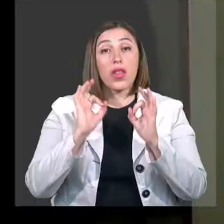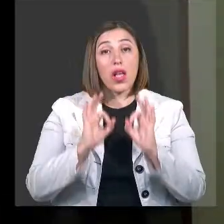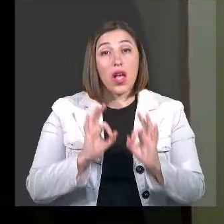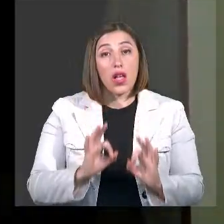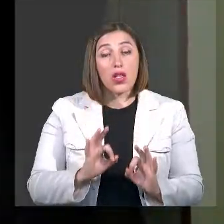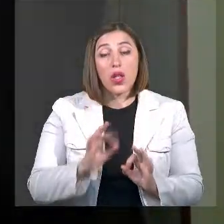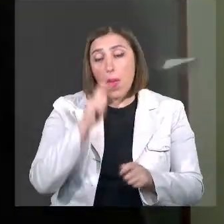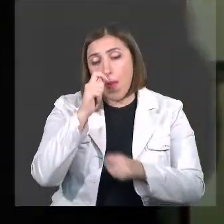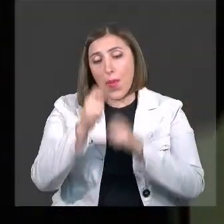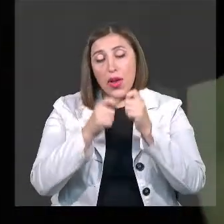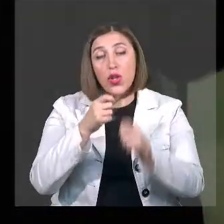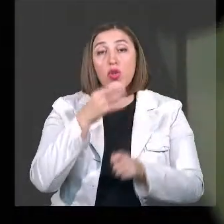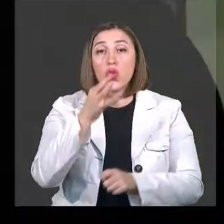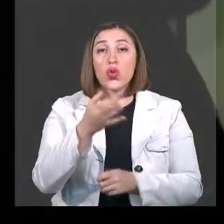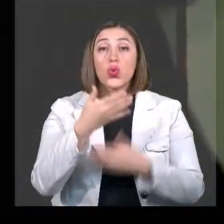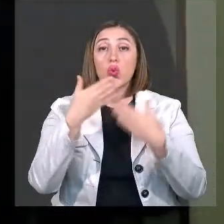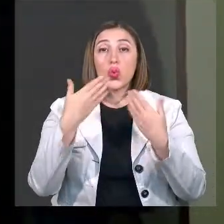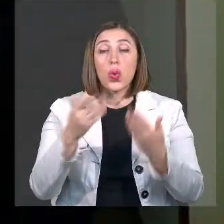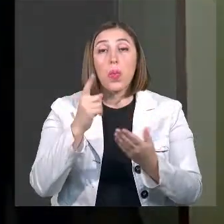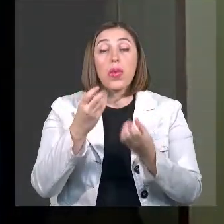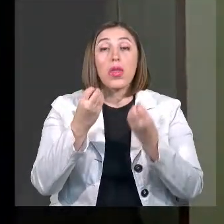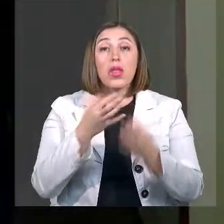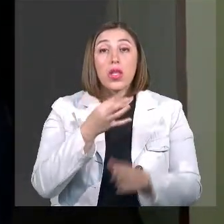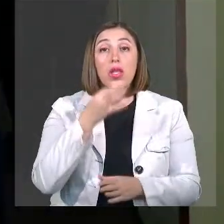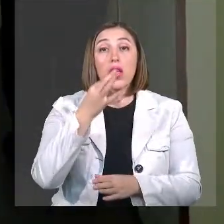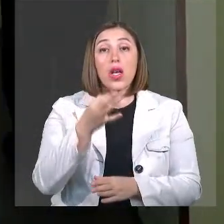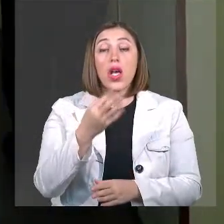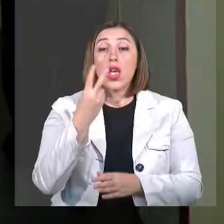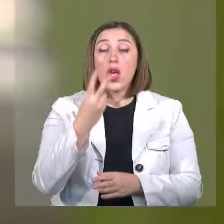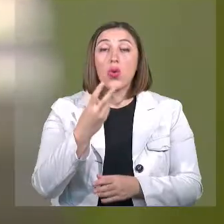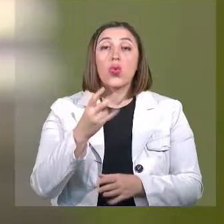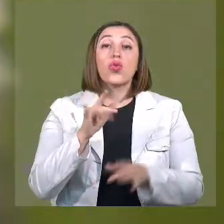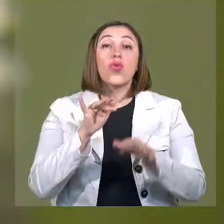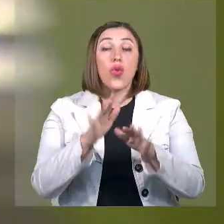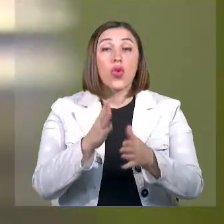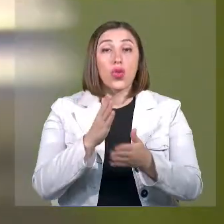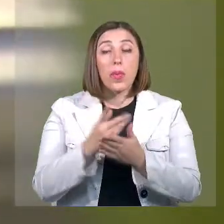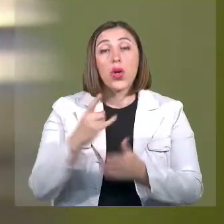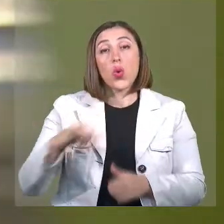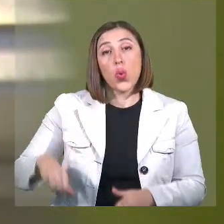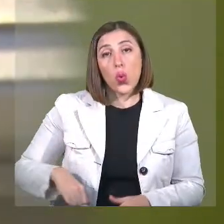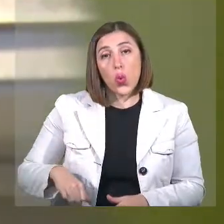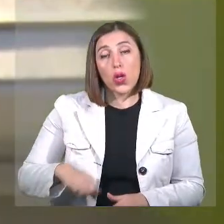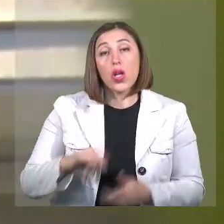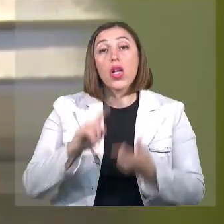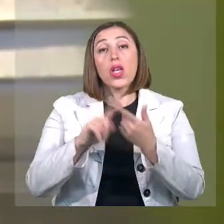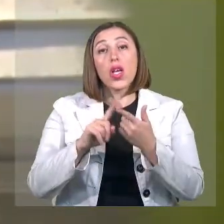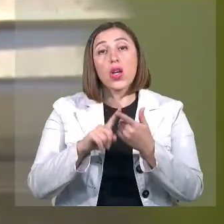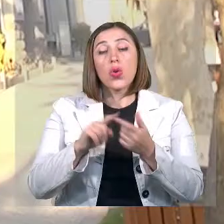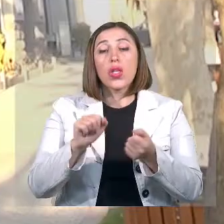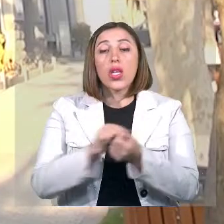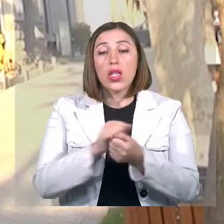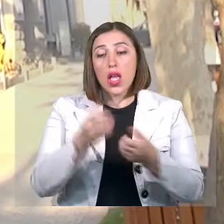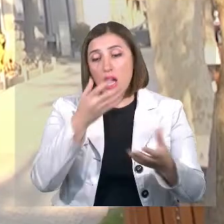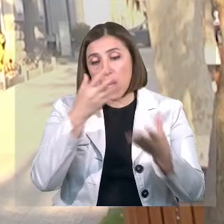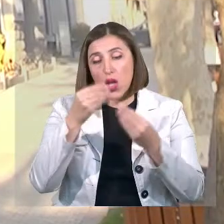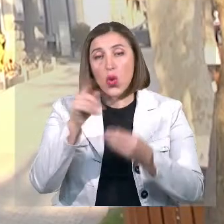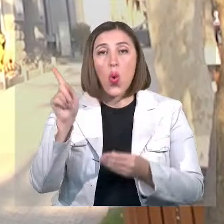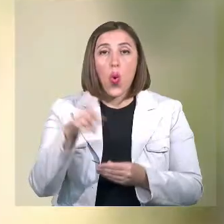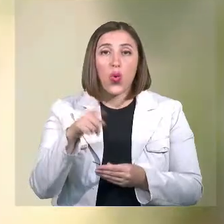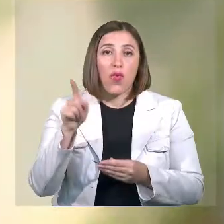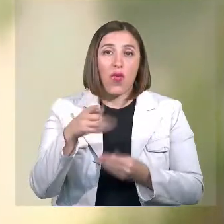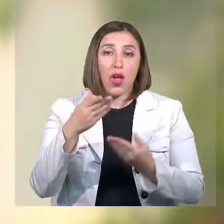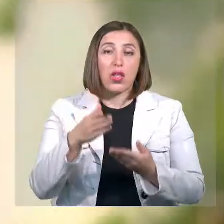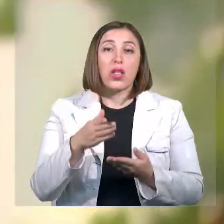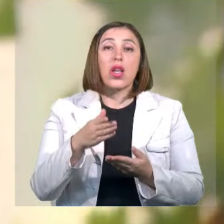դատախազությունը չի մանրամասնում տեղի ունեցածը, միայն նշվում է, որ կա երկու գործ, մեկը խուլիգանության, մյուսն էլ փաստաթղթեր կեղծելու հոդվածներով,